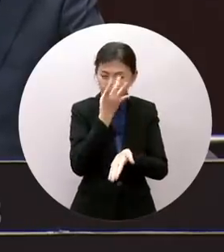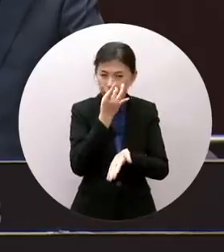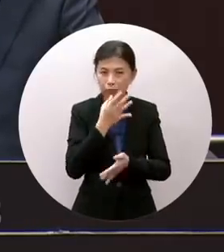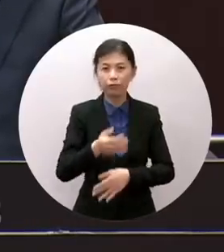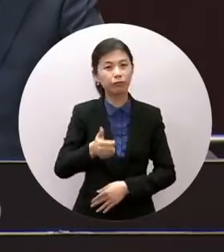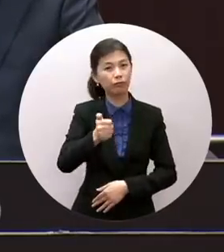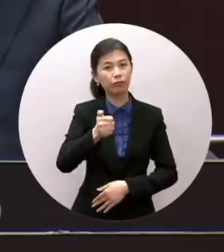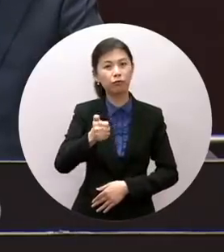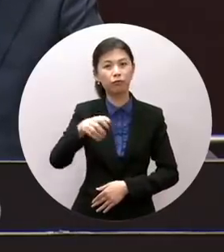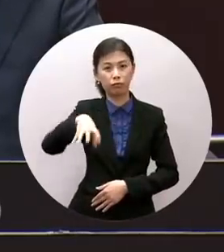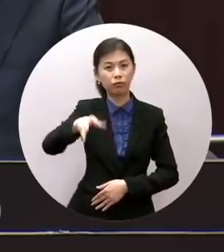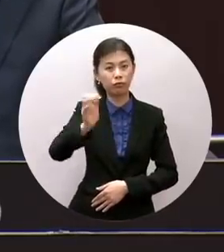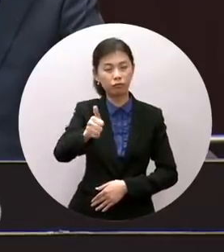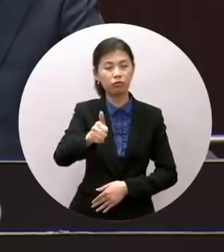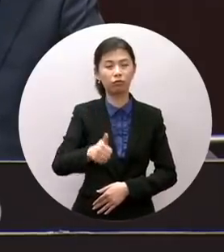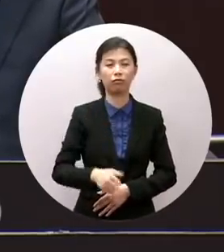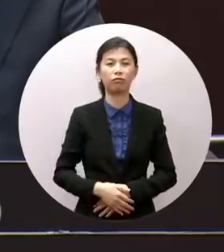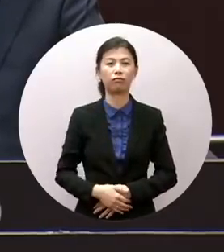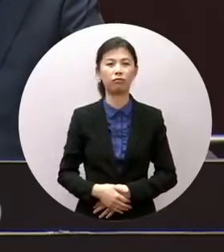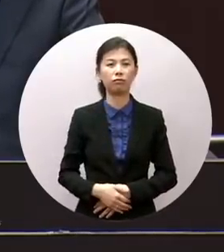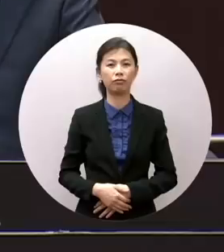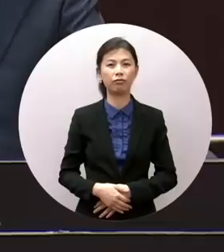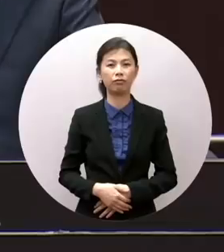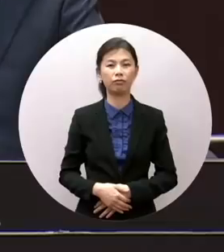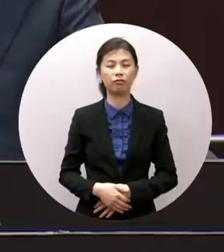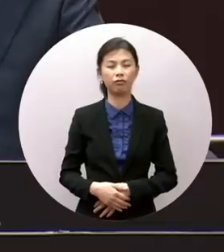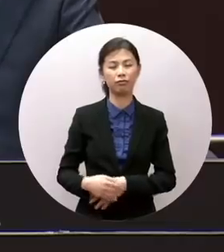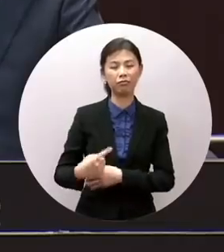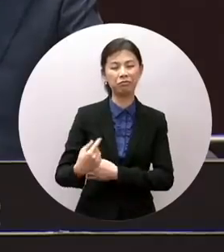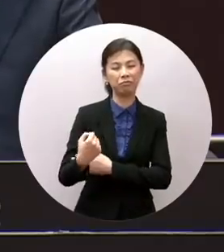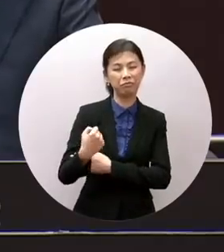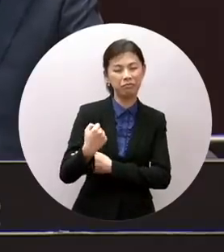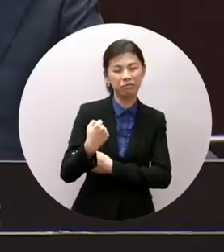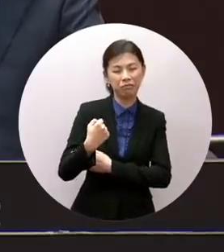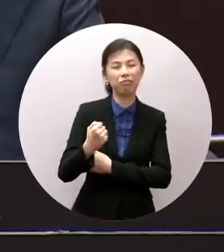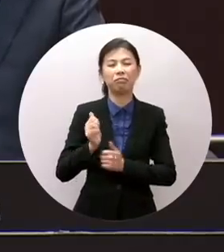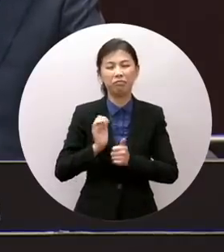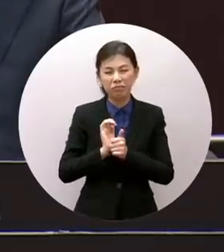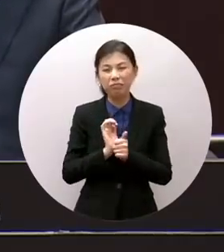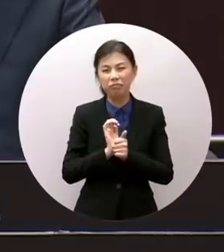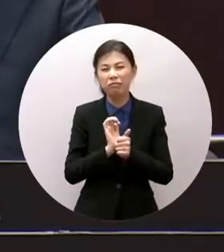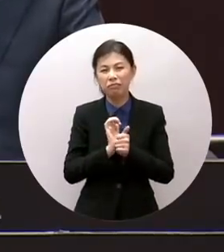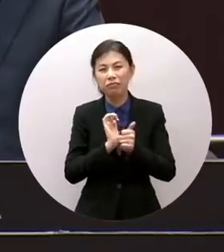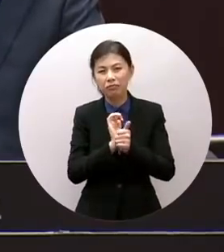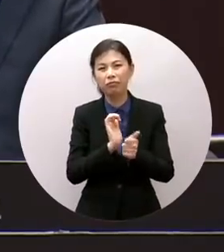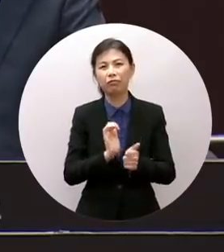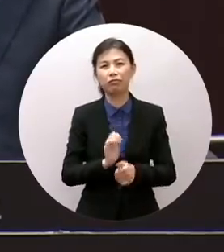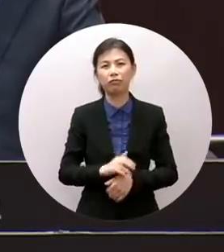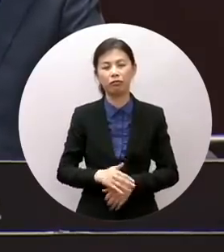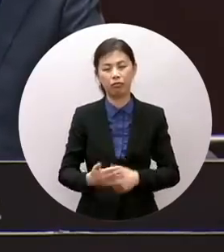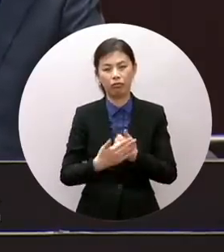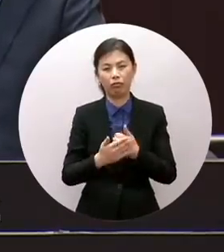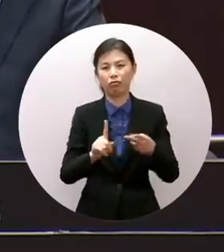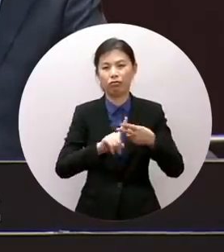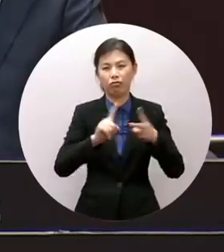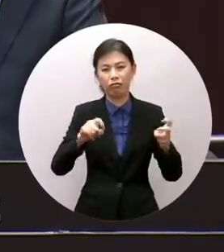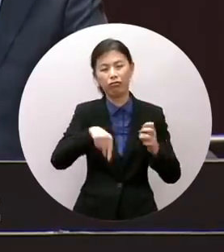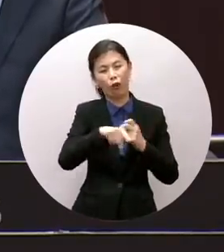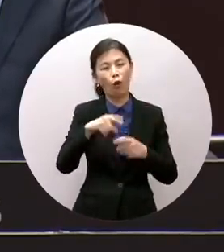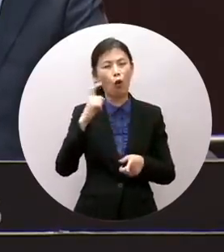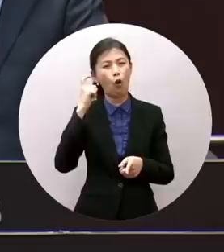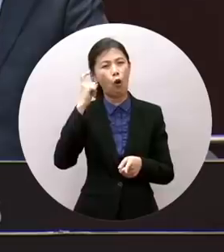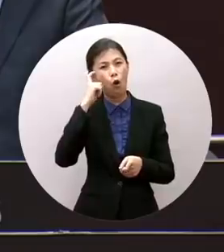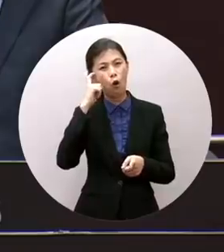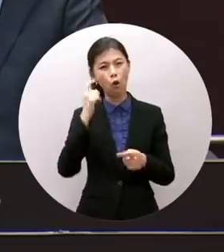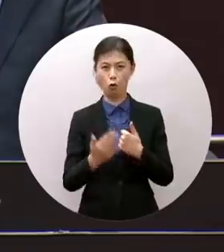感谢讲部长，你会当讲吼，啊，伫咱本身要求大力安尼来咧推动。予咱会当讲地方看到这个曙光，予